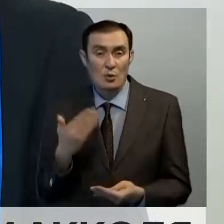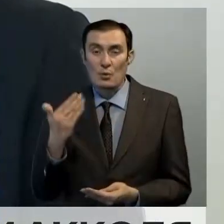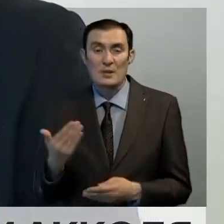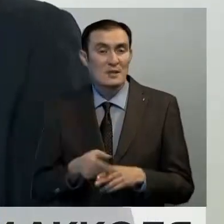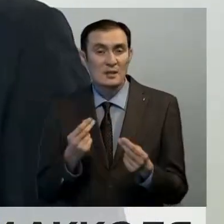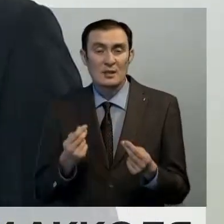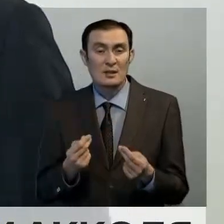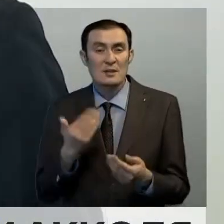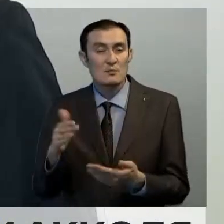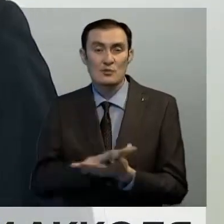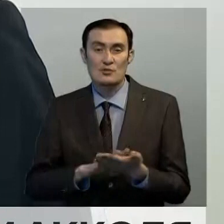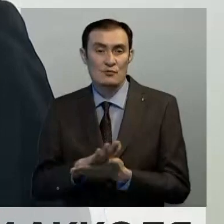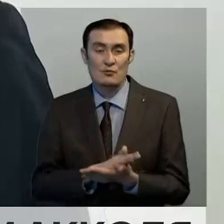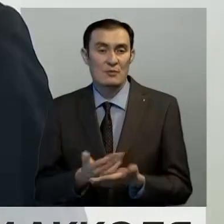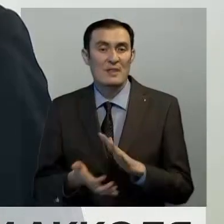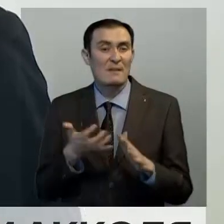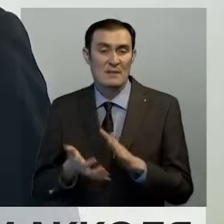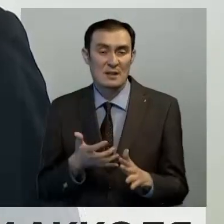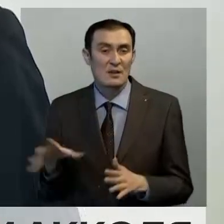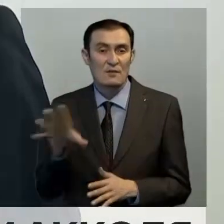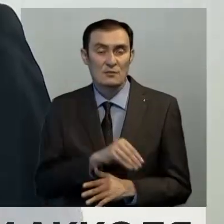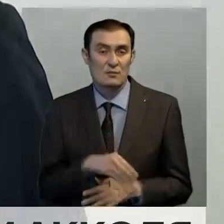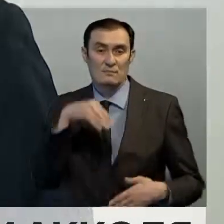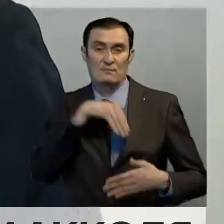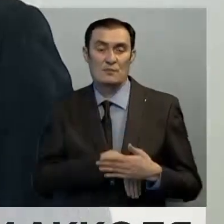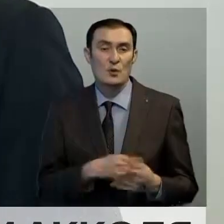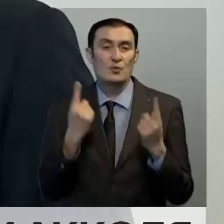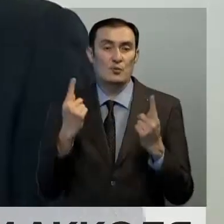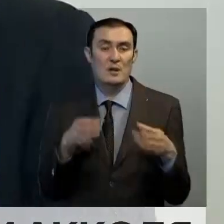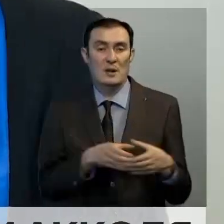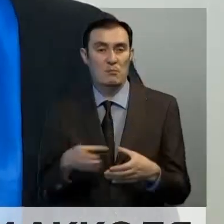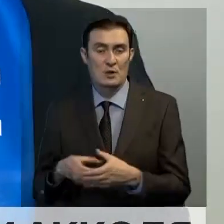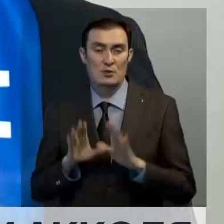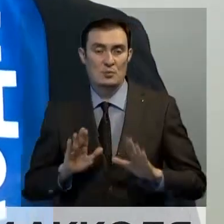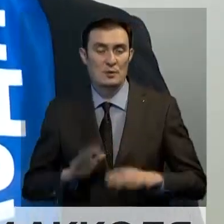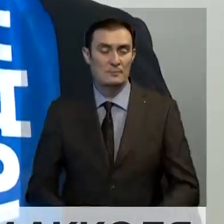государством, они просто до них ничего не доходят. Все оседает в карманах крупных землевладельцев.